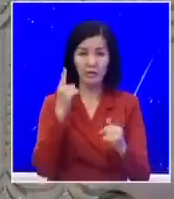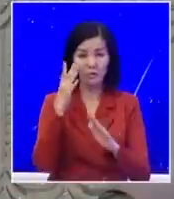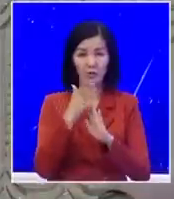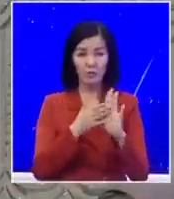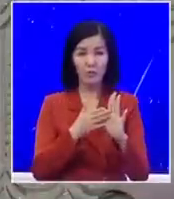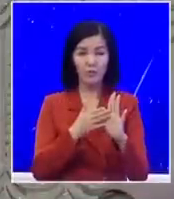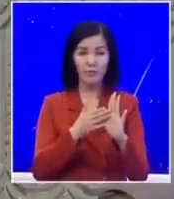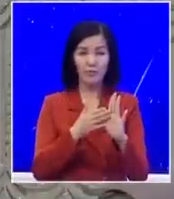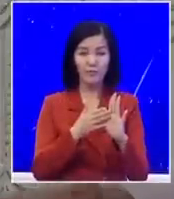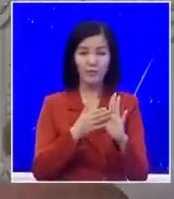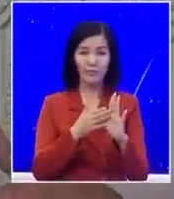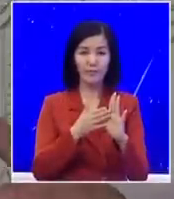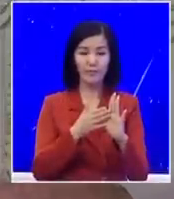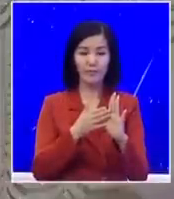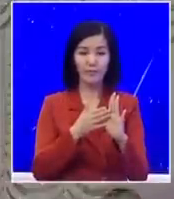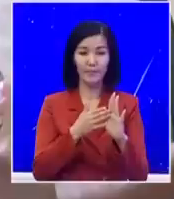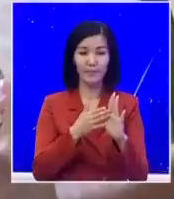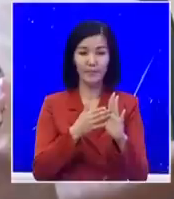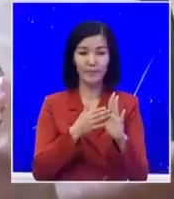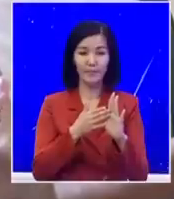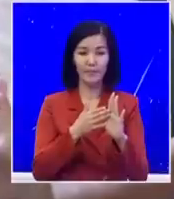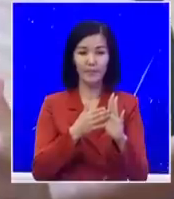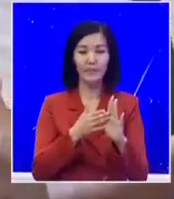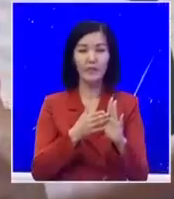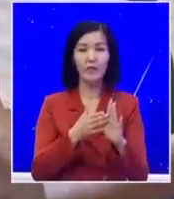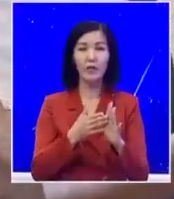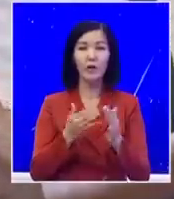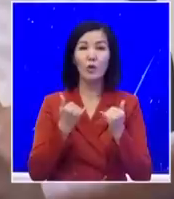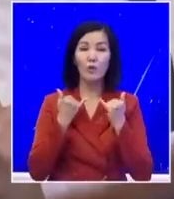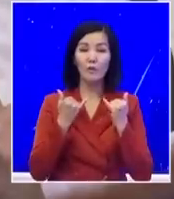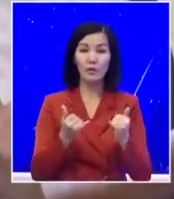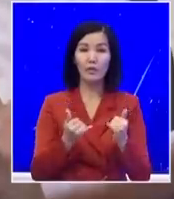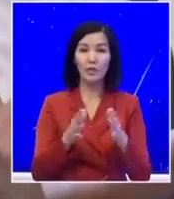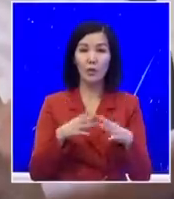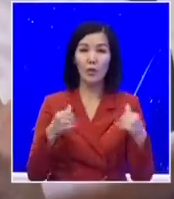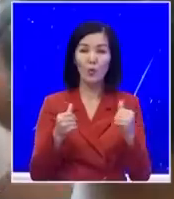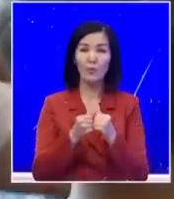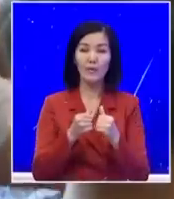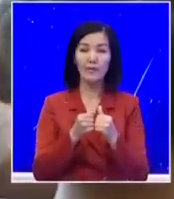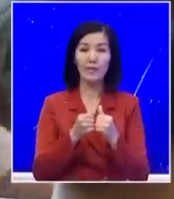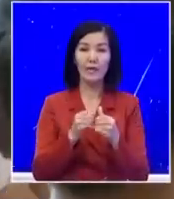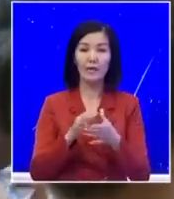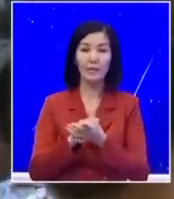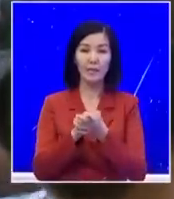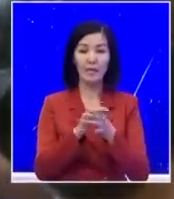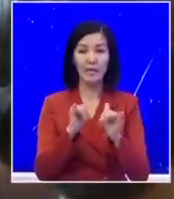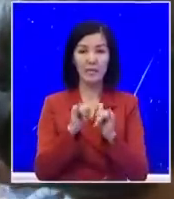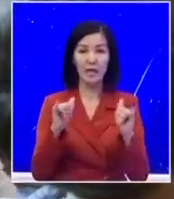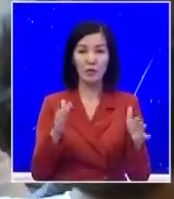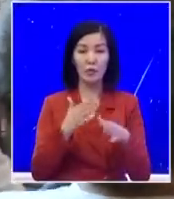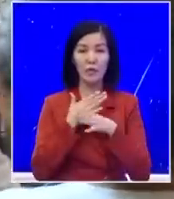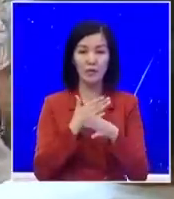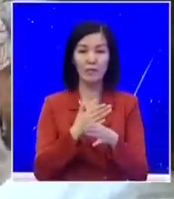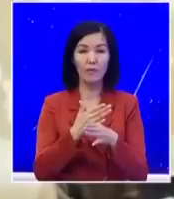айналайыммен, қарағым сұрағыммен. Сол сіз біз отбасының берекесін арттыруға сеп болды. Екеуінің өмір жолын